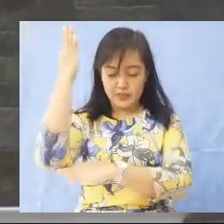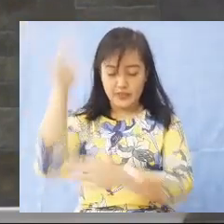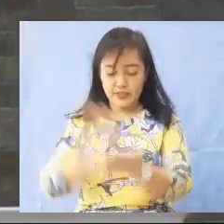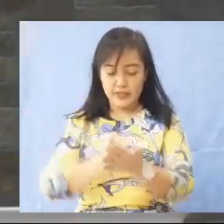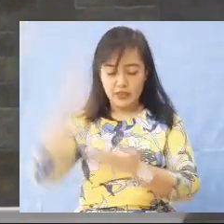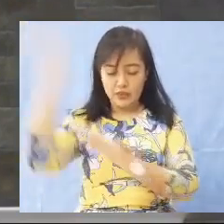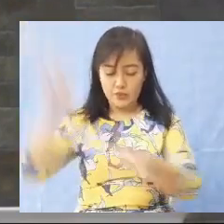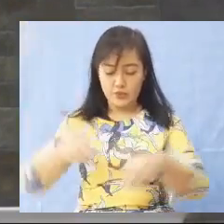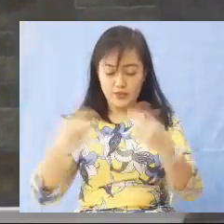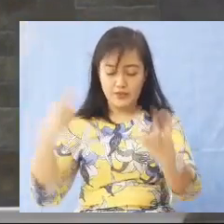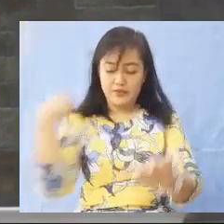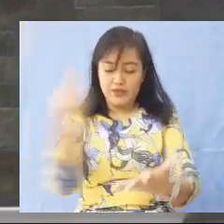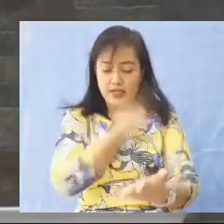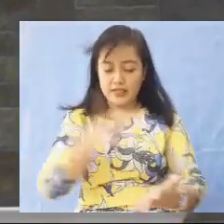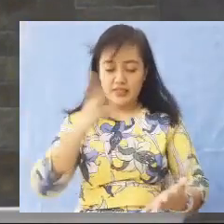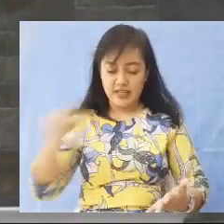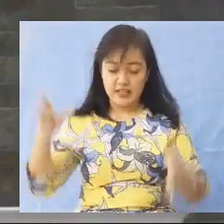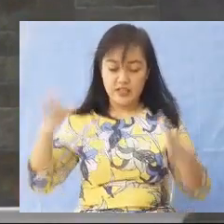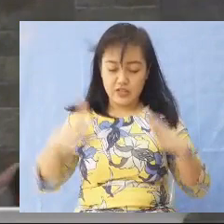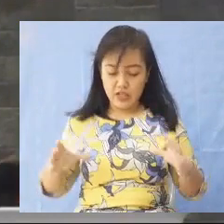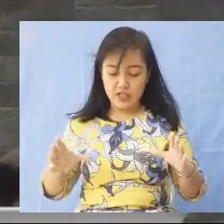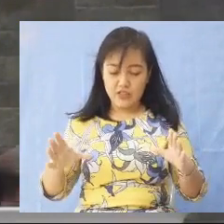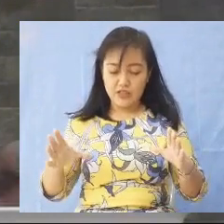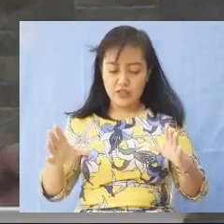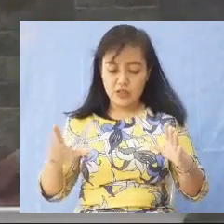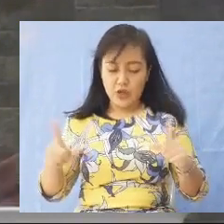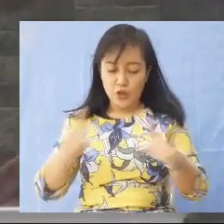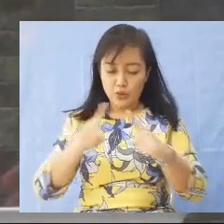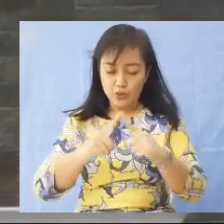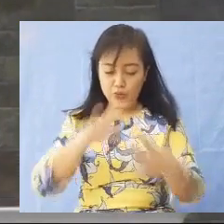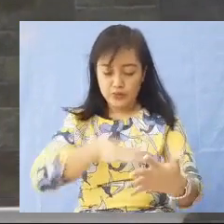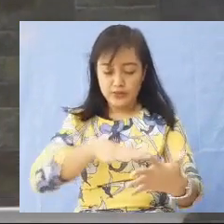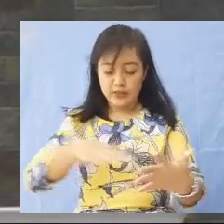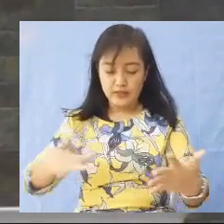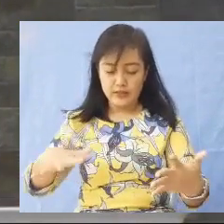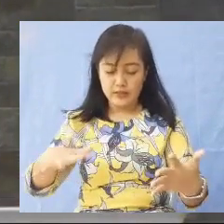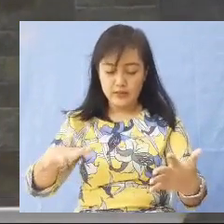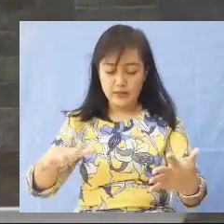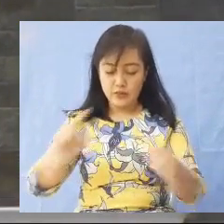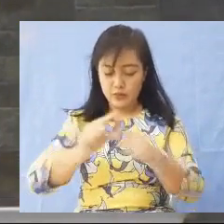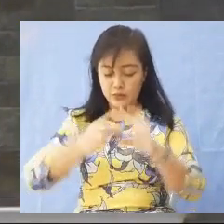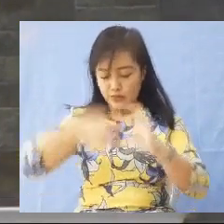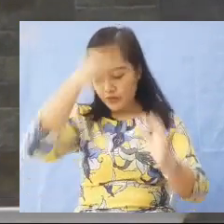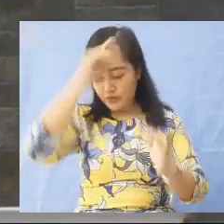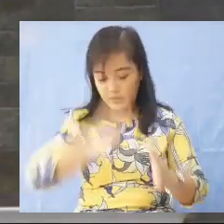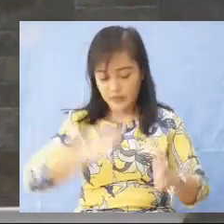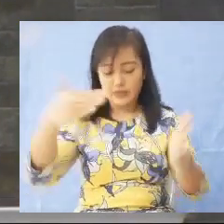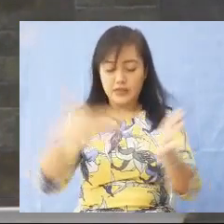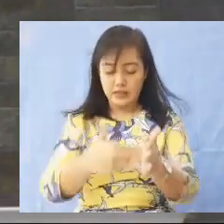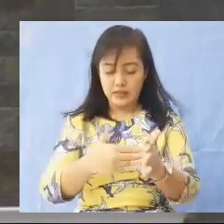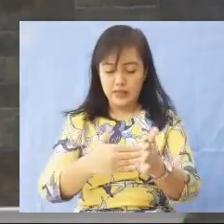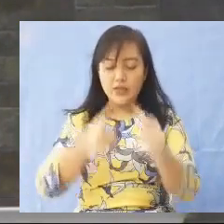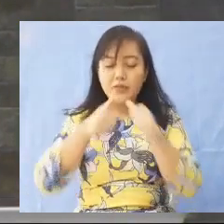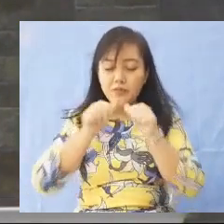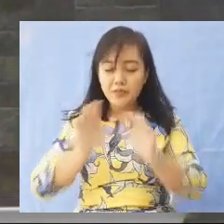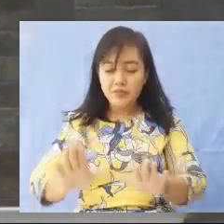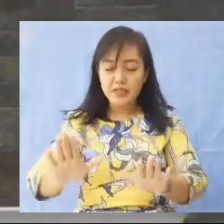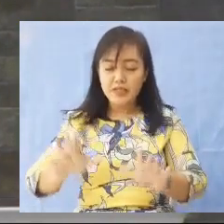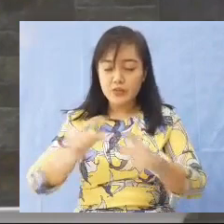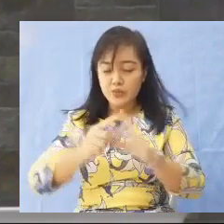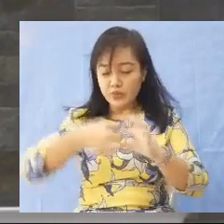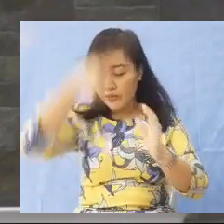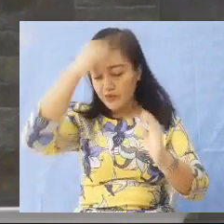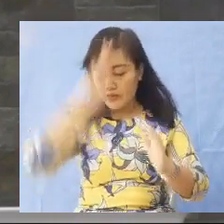ay may pagkakataon na muli kaming makapag-aral ang inyo pong salita. Pagpalain nyo, Panginoon, ang mga salita nyo na amin pong